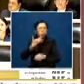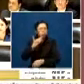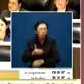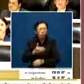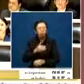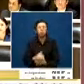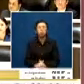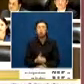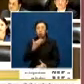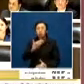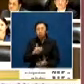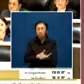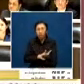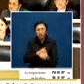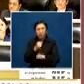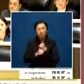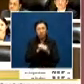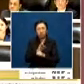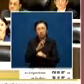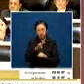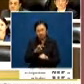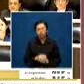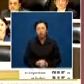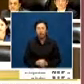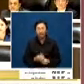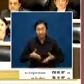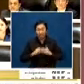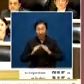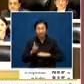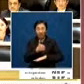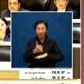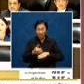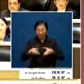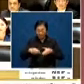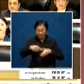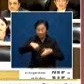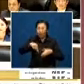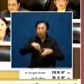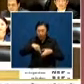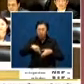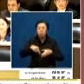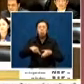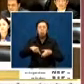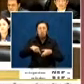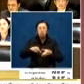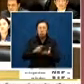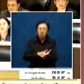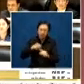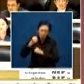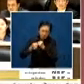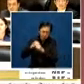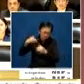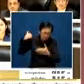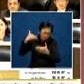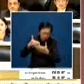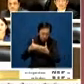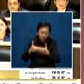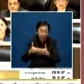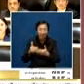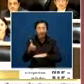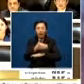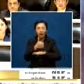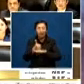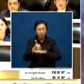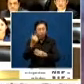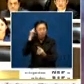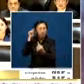างไปยังไงก็ต้องมีกกต.ต้องมีอะไรเงี้ย ครับ จะบอกให้ยุบกกต.ก็ต้องมีอะไรเงี้ย ครับที่จริงแล้วองค์กรอิสระต